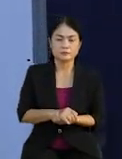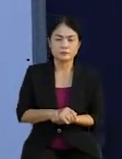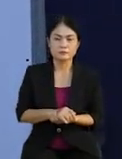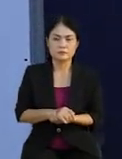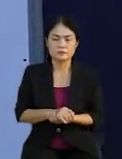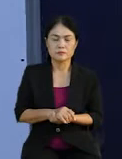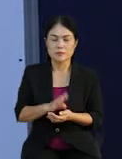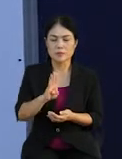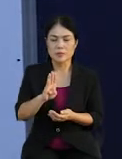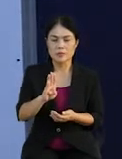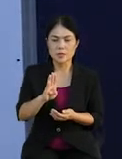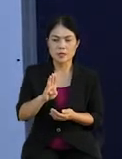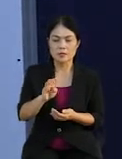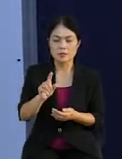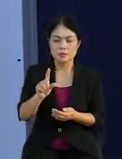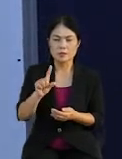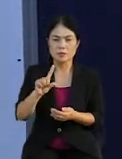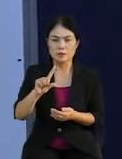bì